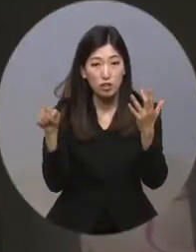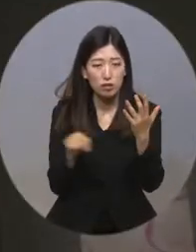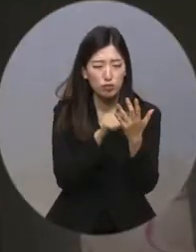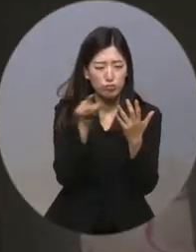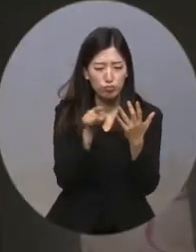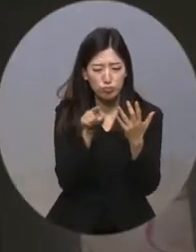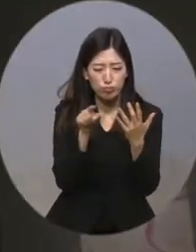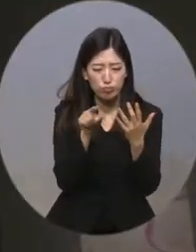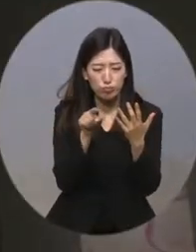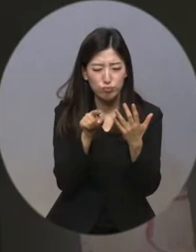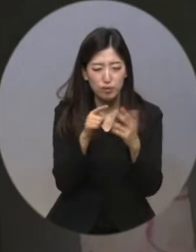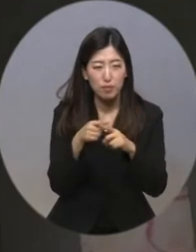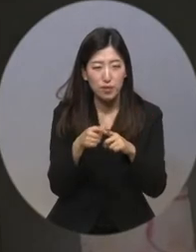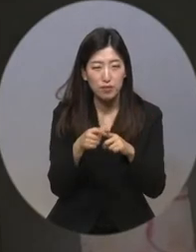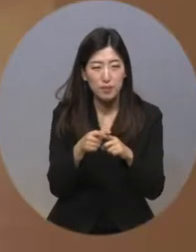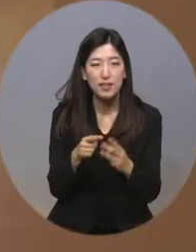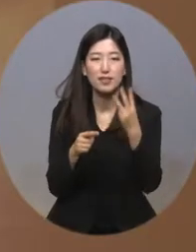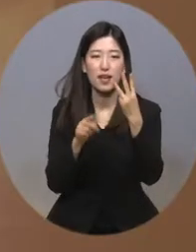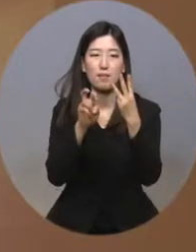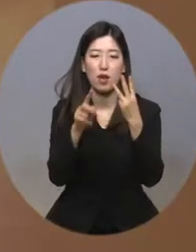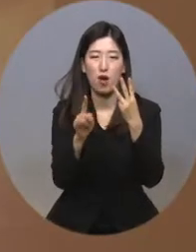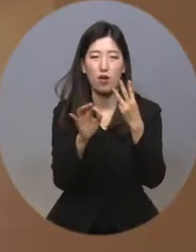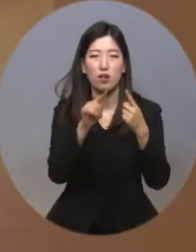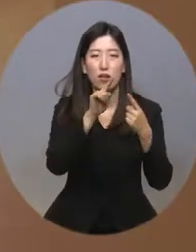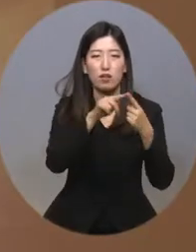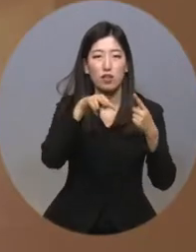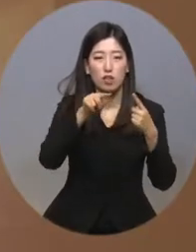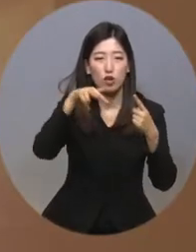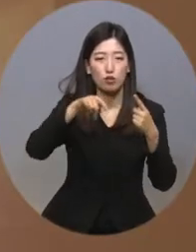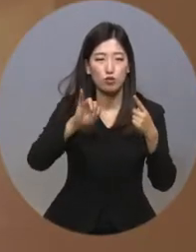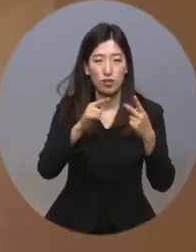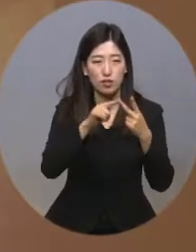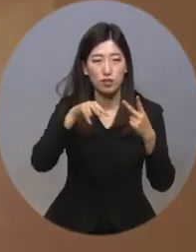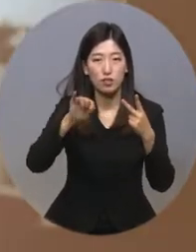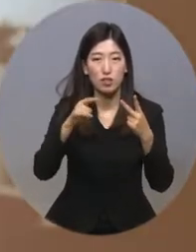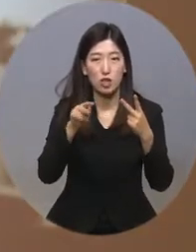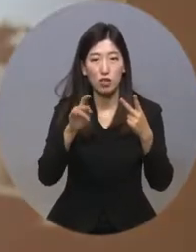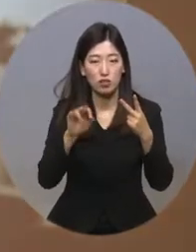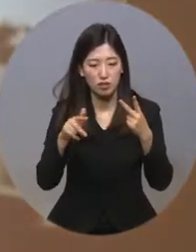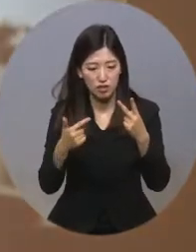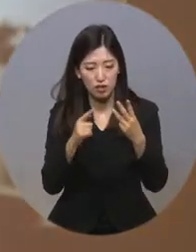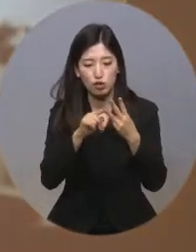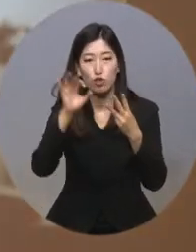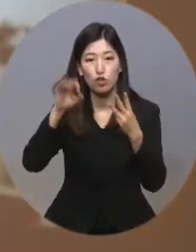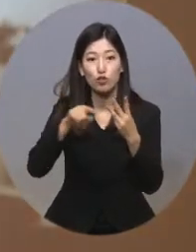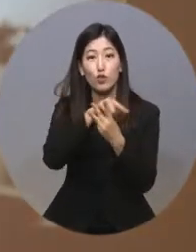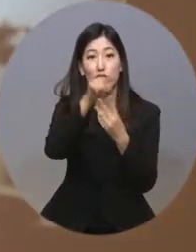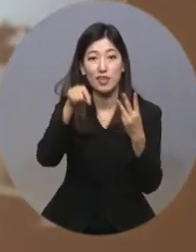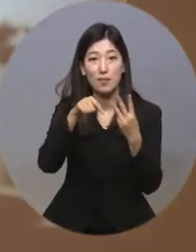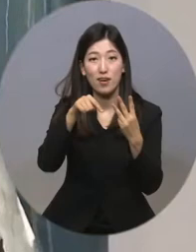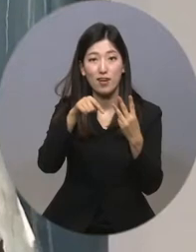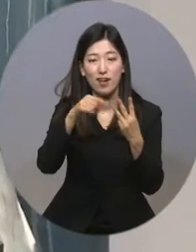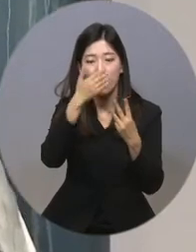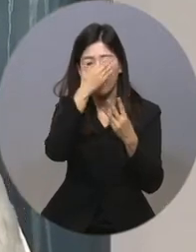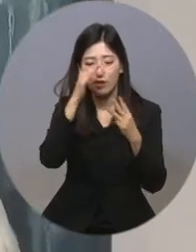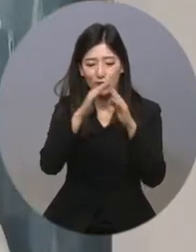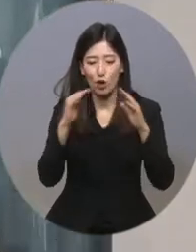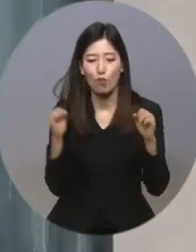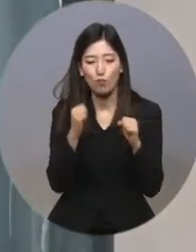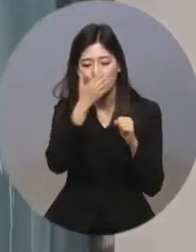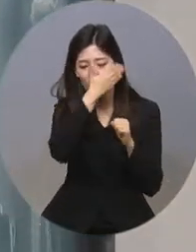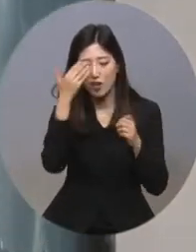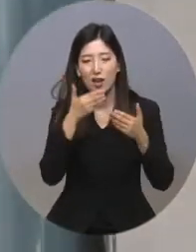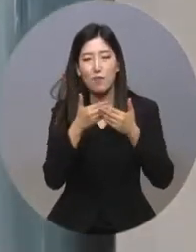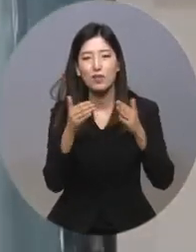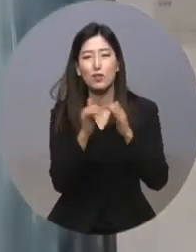청년 작가 서수인, 신영진, 윤미류를 전북 청년 미술가로 선정했습니다.